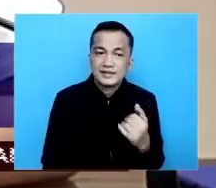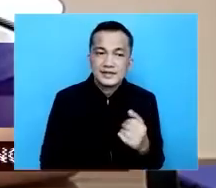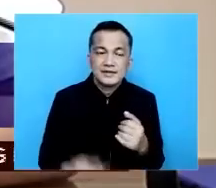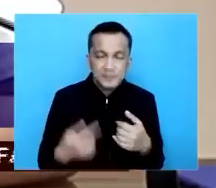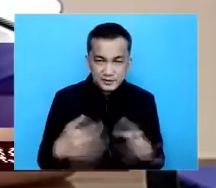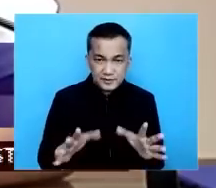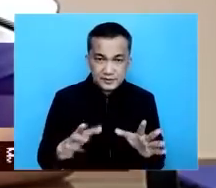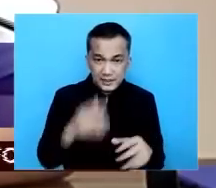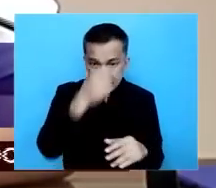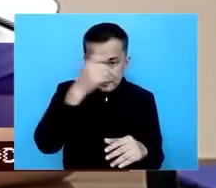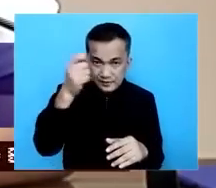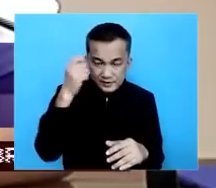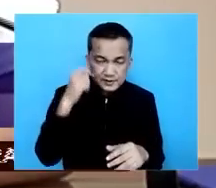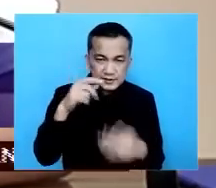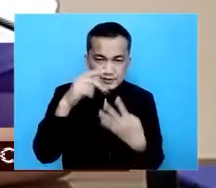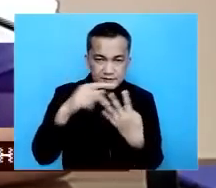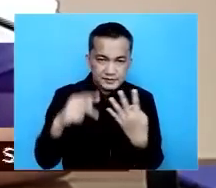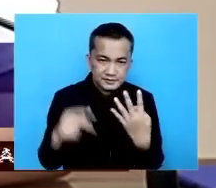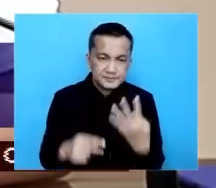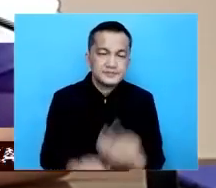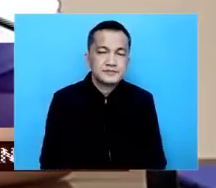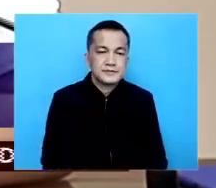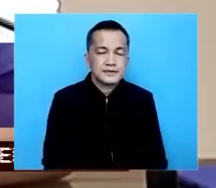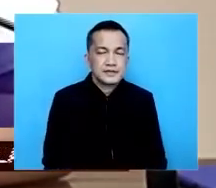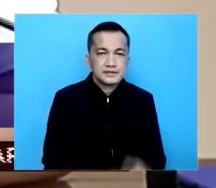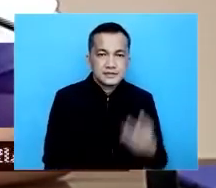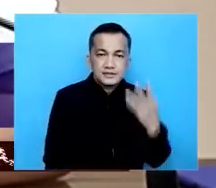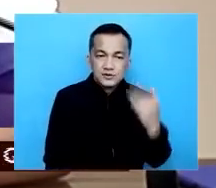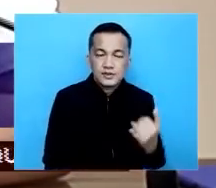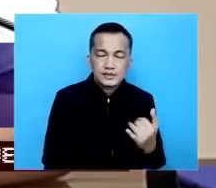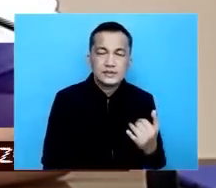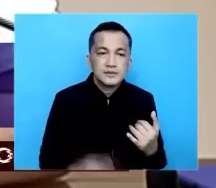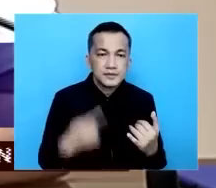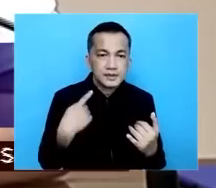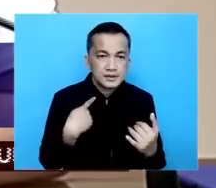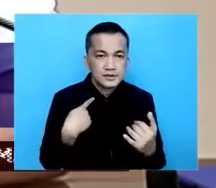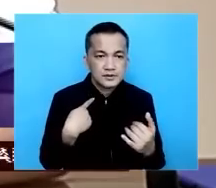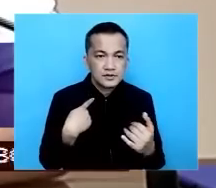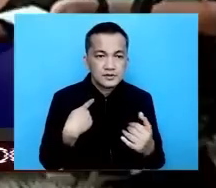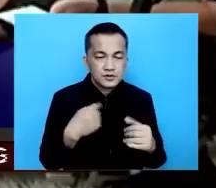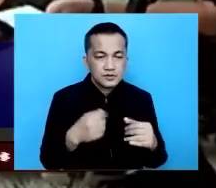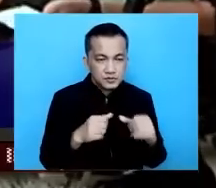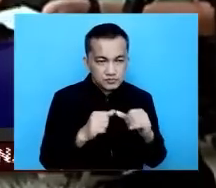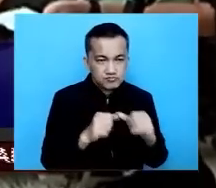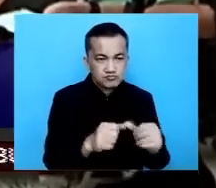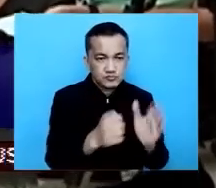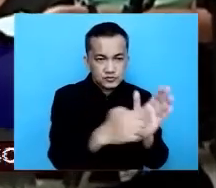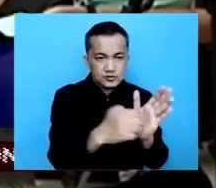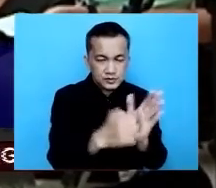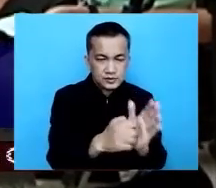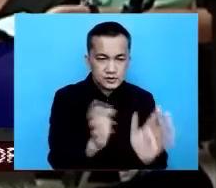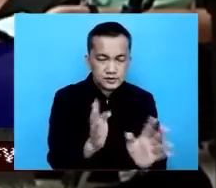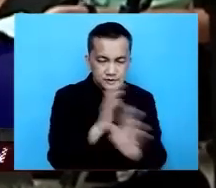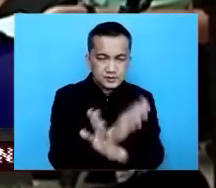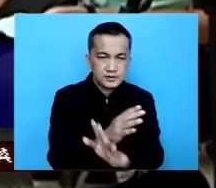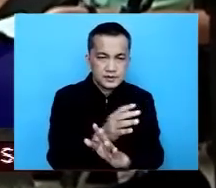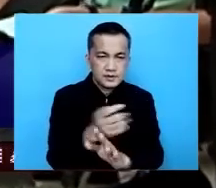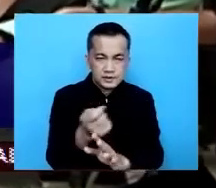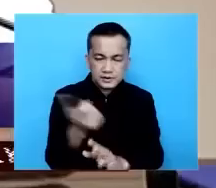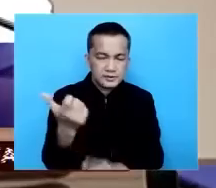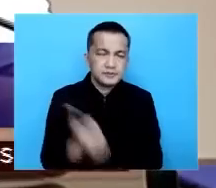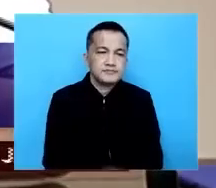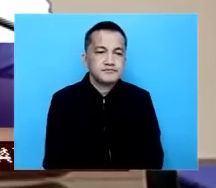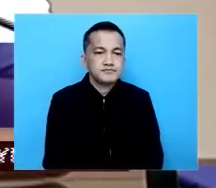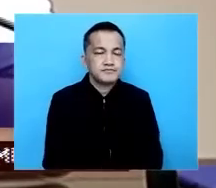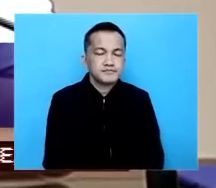graduate from the 4Ps. And that's why meron na ring ongoing enrollment to replace the ones na mga graduate.